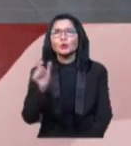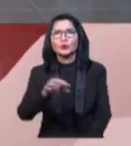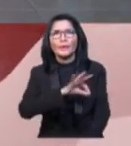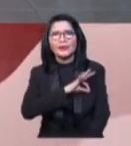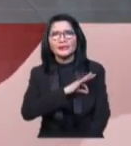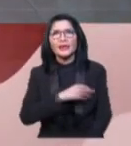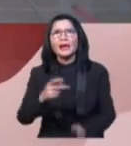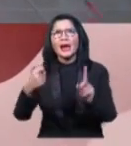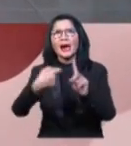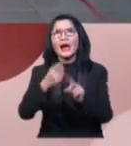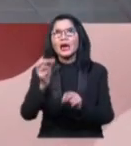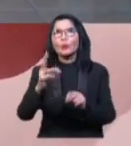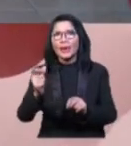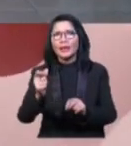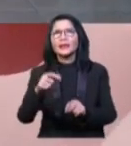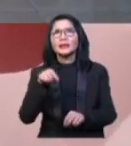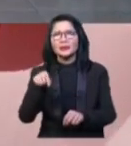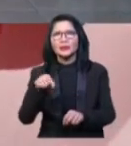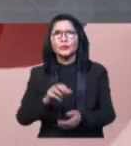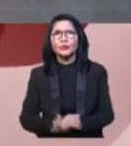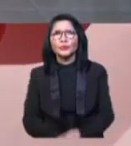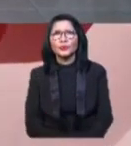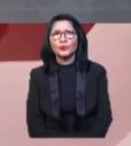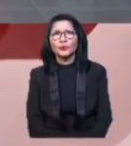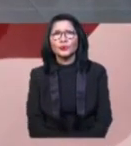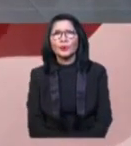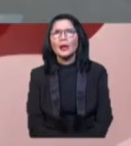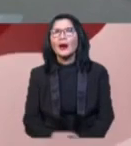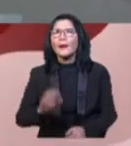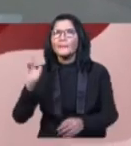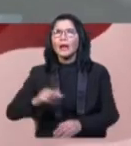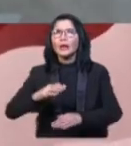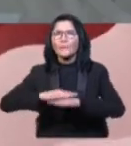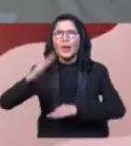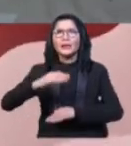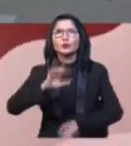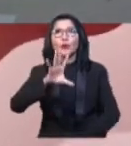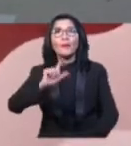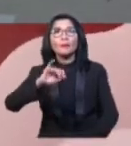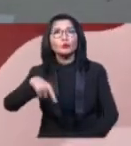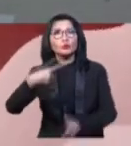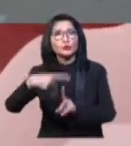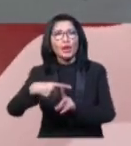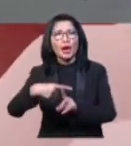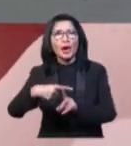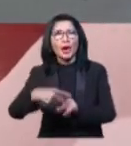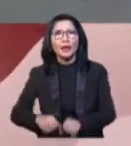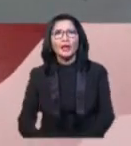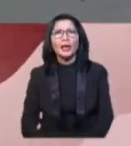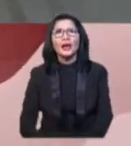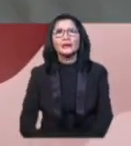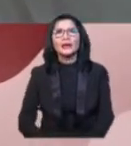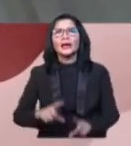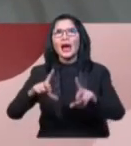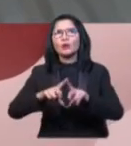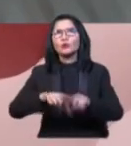disetujui KUR ini yang sebelumnya kan tanpa agunan ini maksimum 50 juta yang dengan agunan sampai dengan